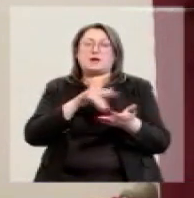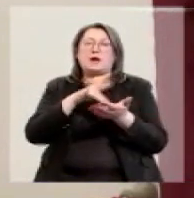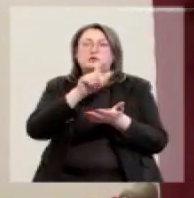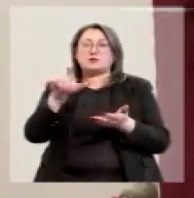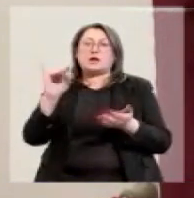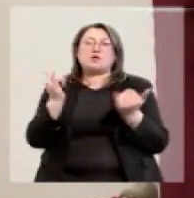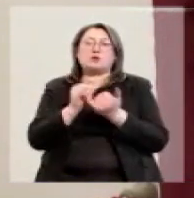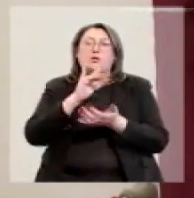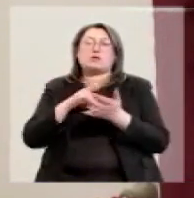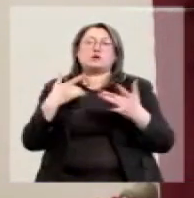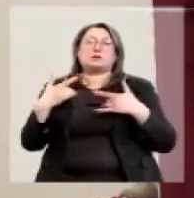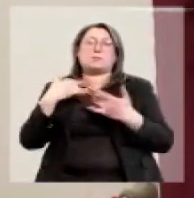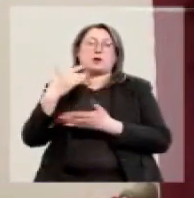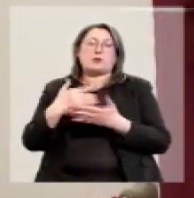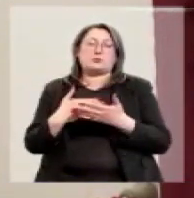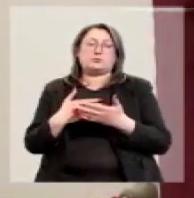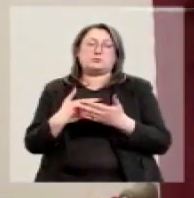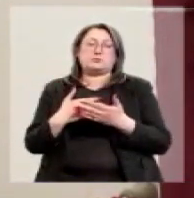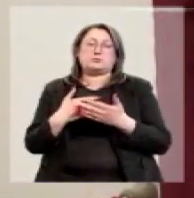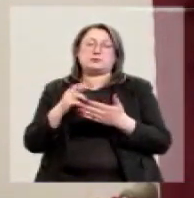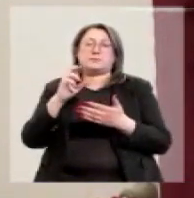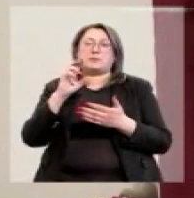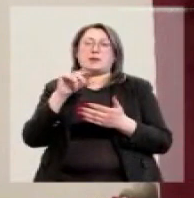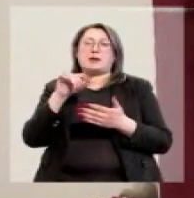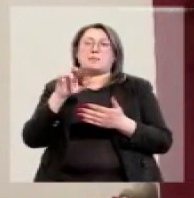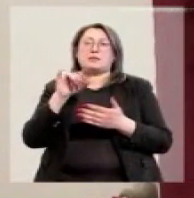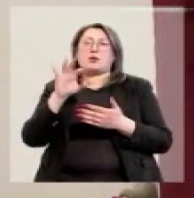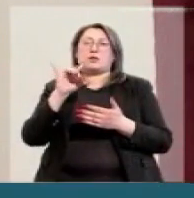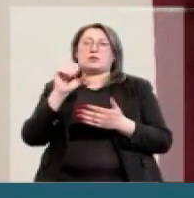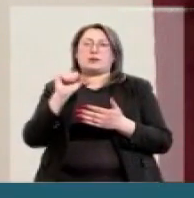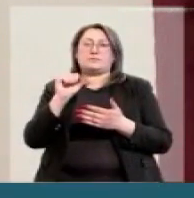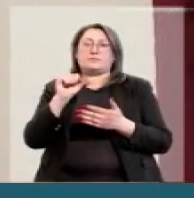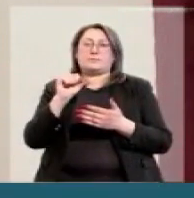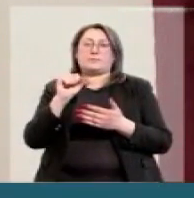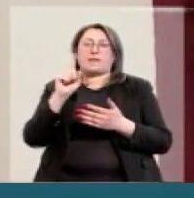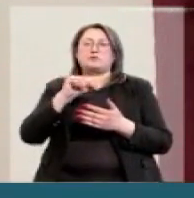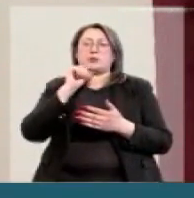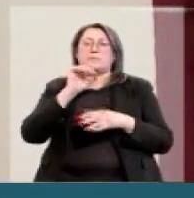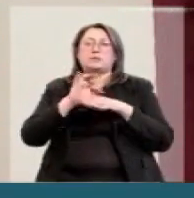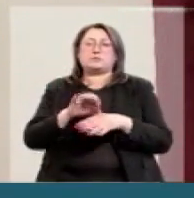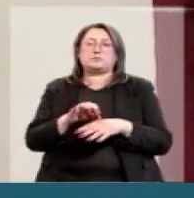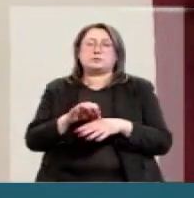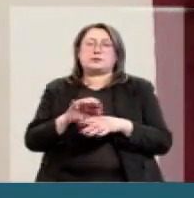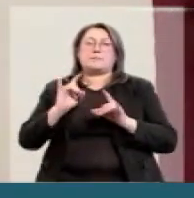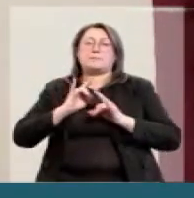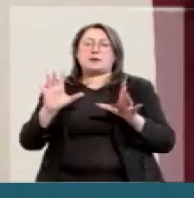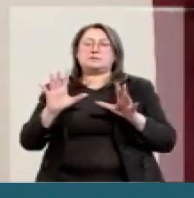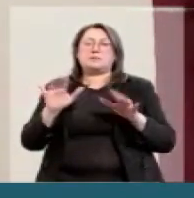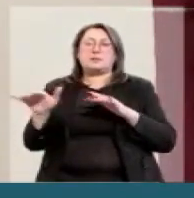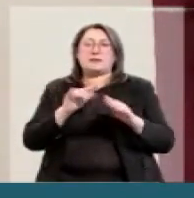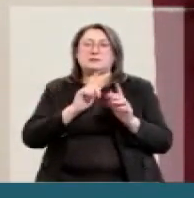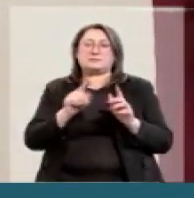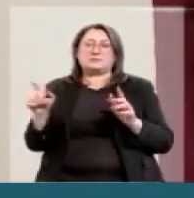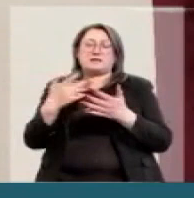горожанок и гостей города на концертную программу «Мерекелеріңізбен арулар». Также в Кустанае пройдет ряд праздничных мероприятий